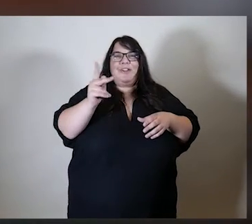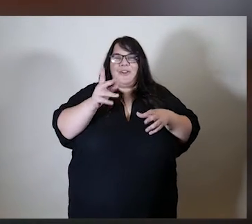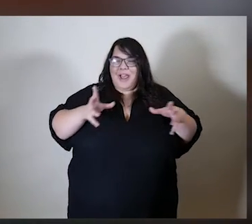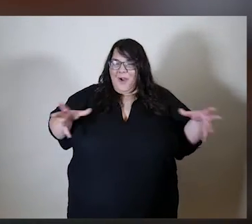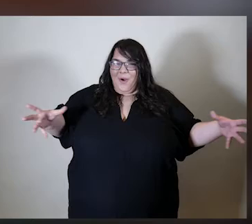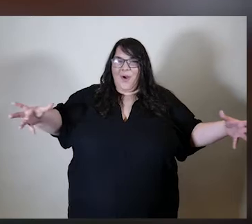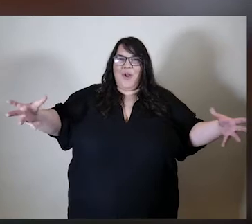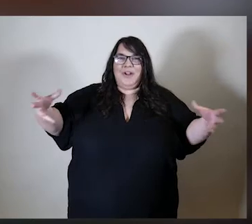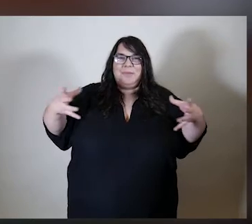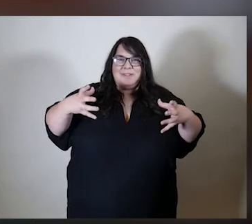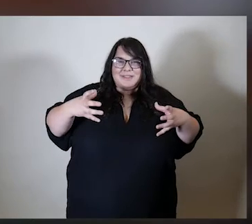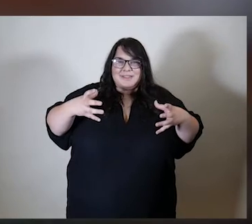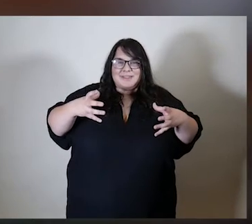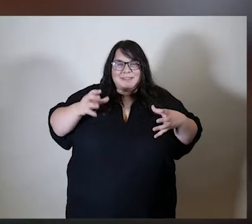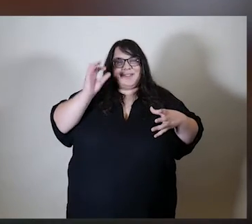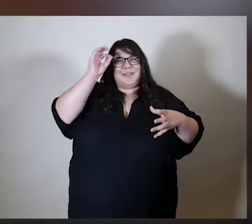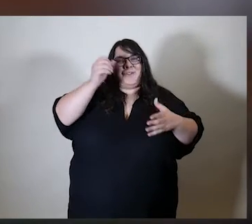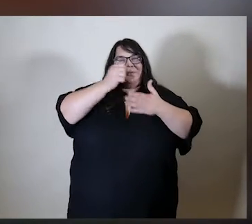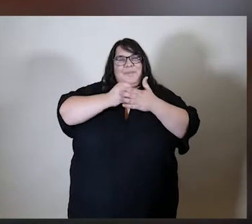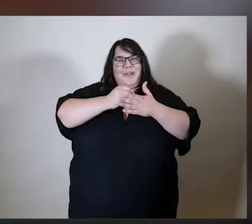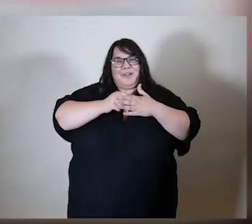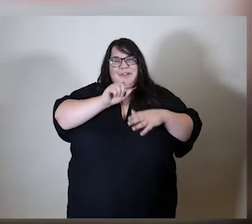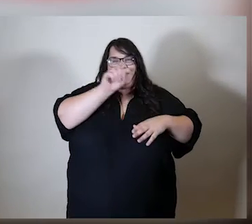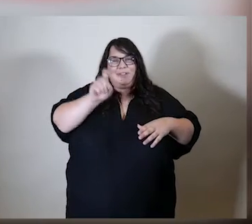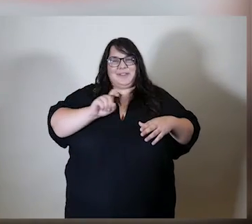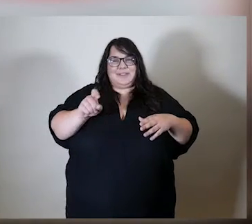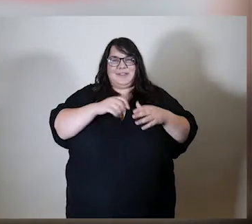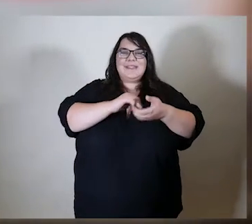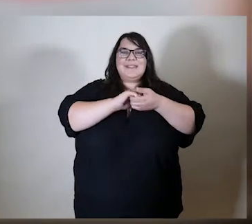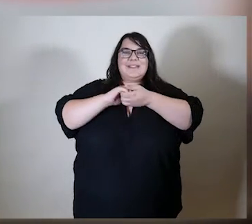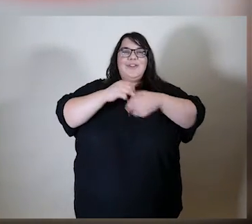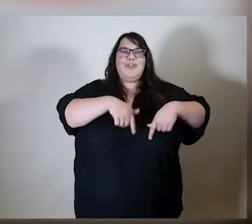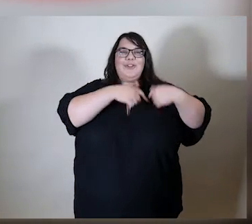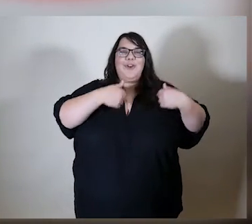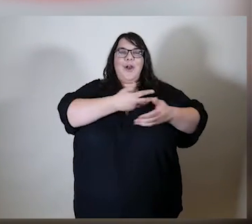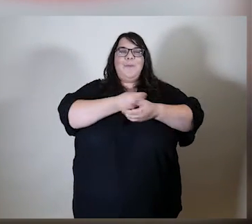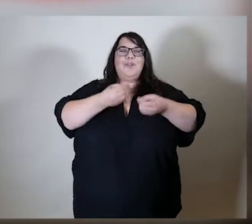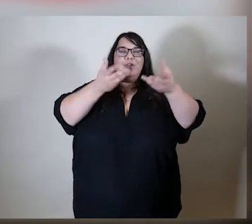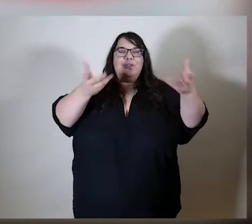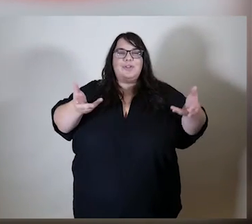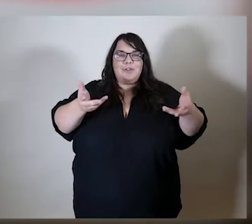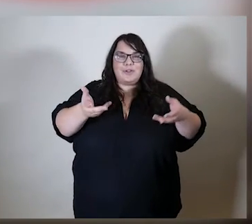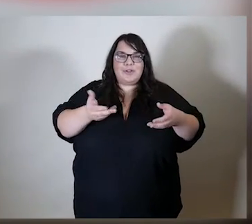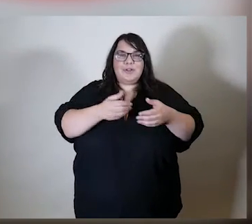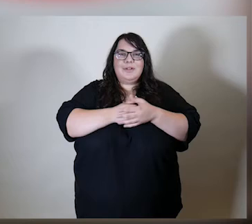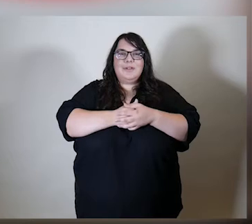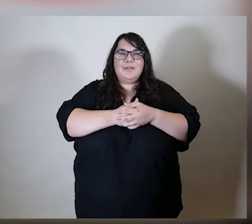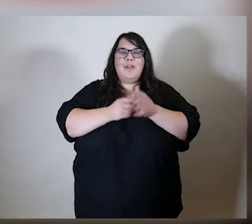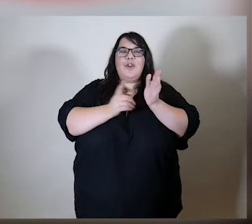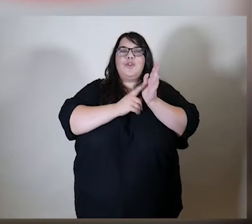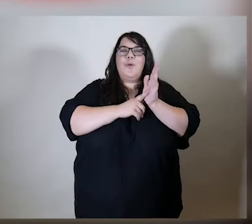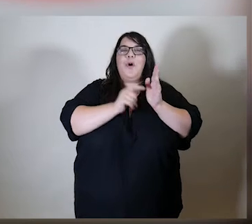μαζί να πορευτούμε σε αυτόν τον αγώνα ζωής. Ο Σύλλογος Εθελοντών Ημορρωτών Δωρητών Οργάνων Σώματος του